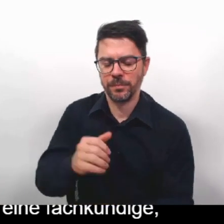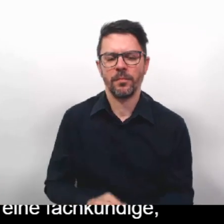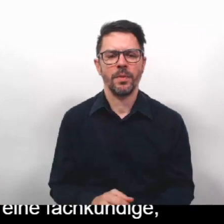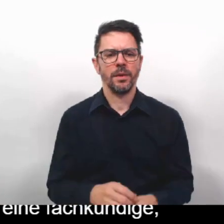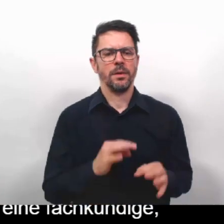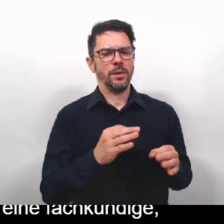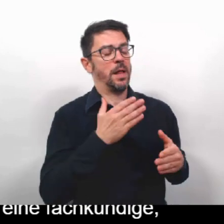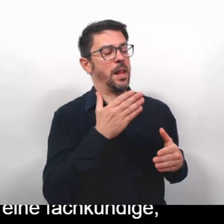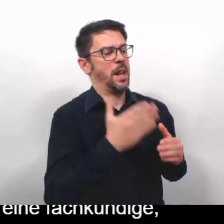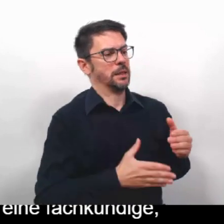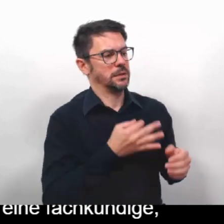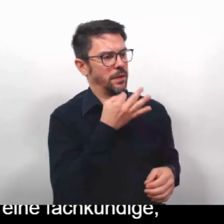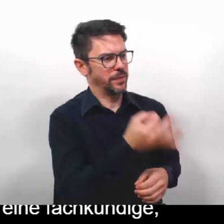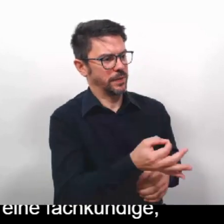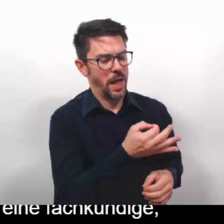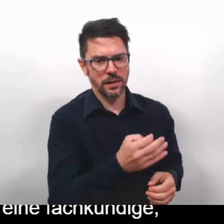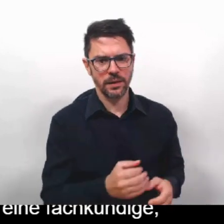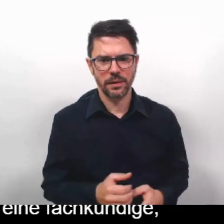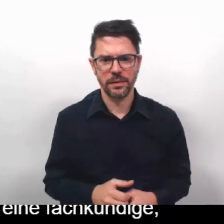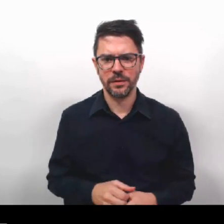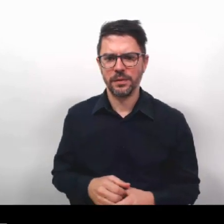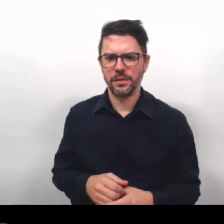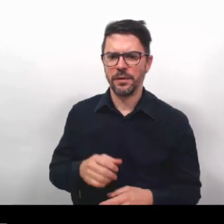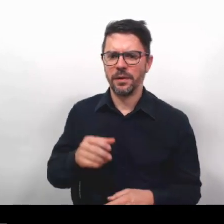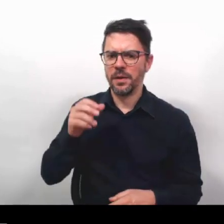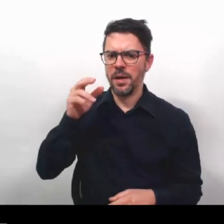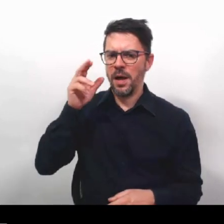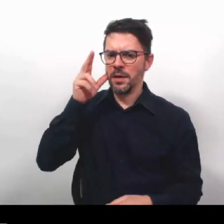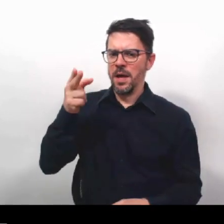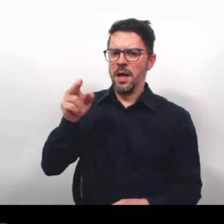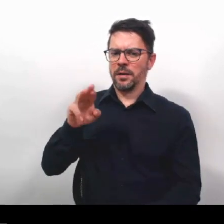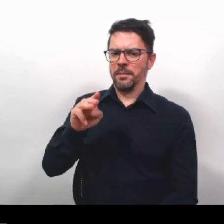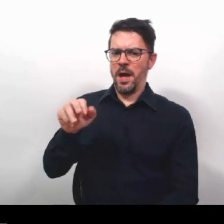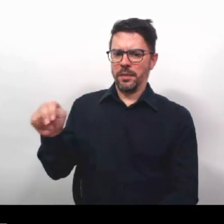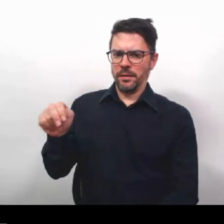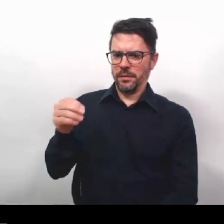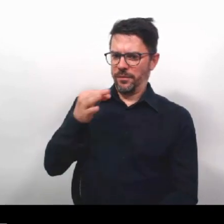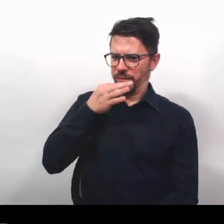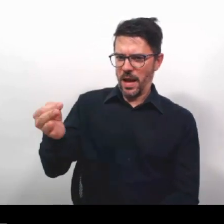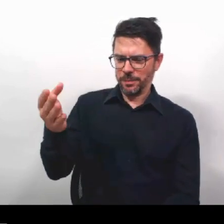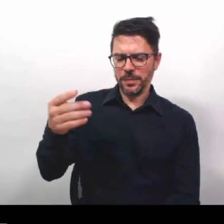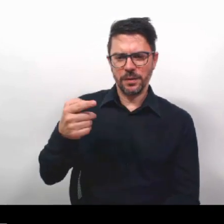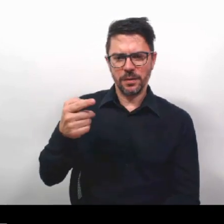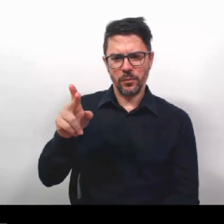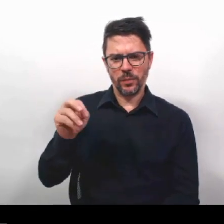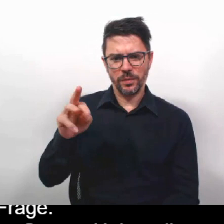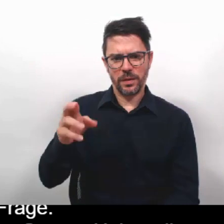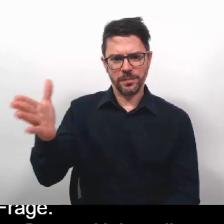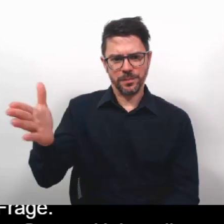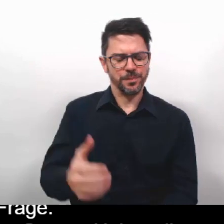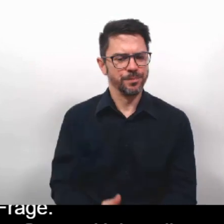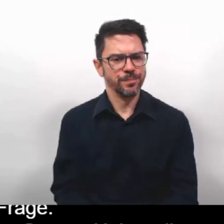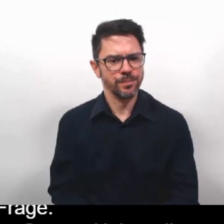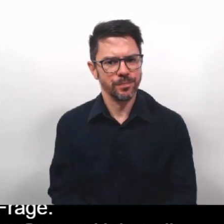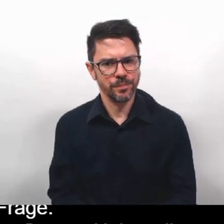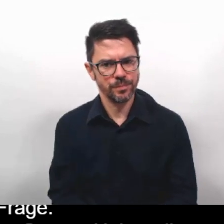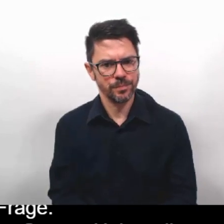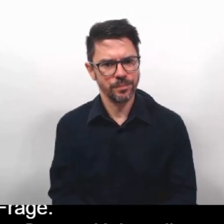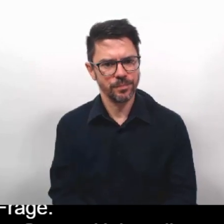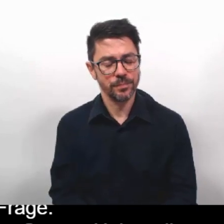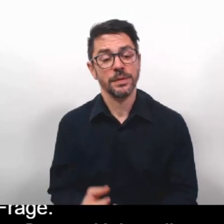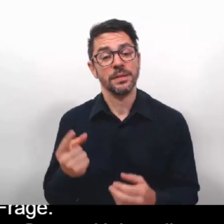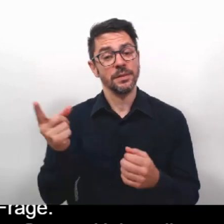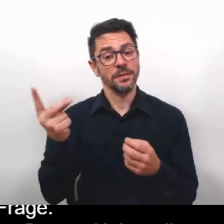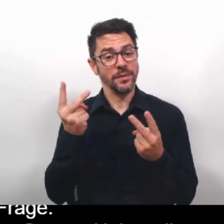Dreivierteljahr sehr strikten Corona-Kurs keine signifikant besseren Situationen hat als andere